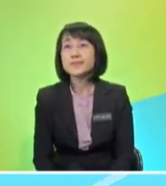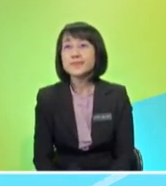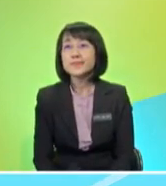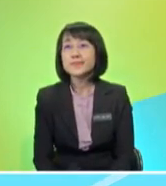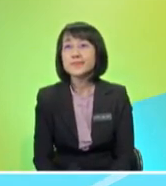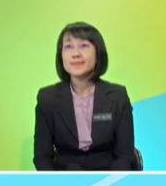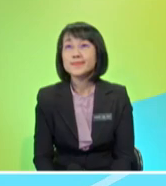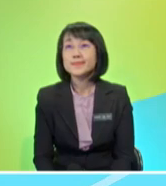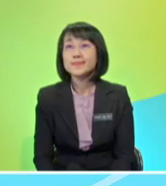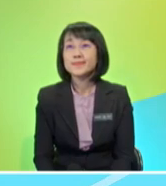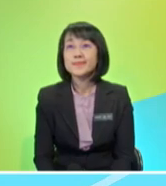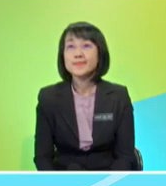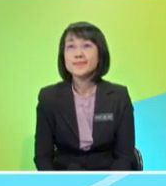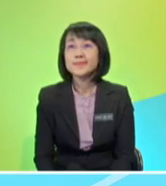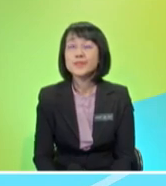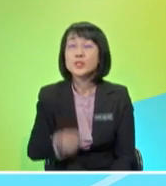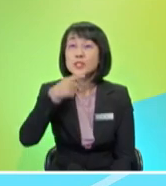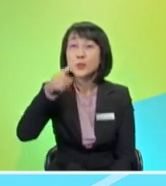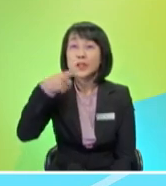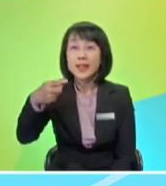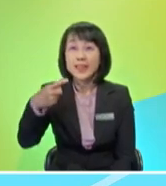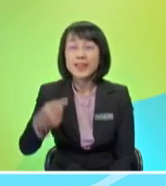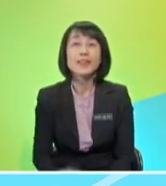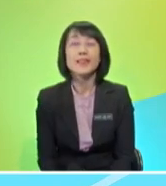Okey. Okey, cuba sebutkan Fatih.